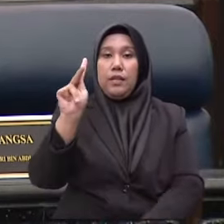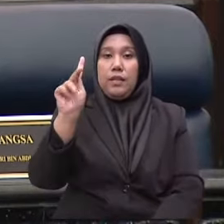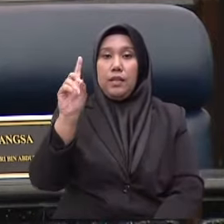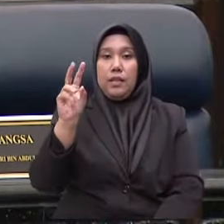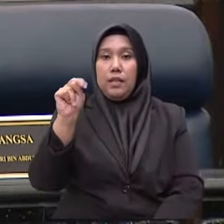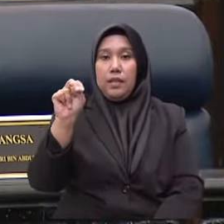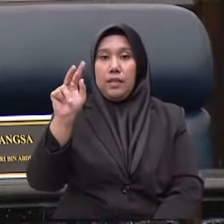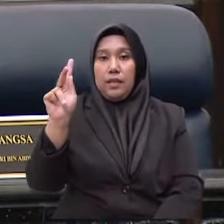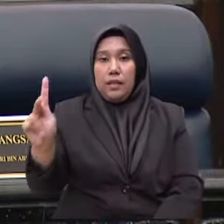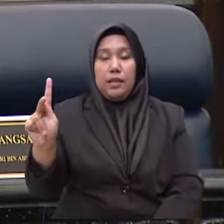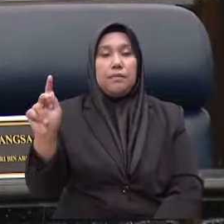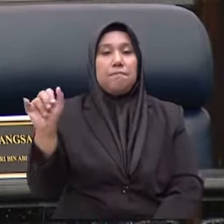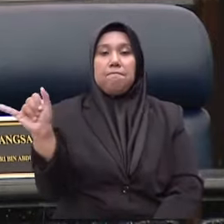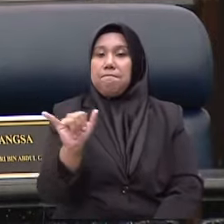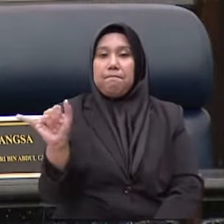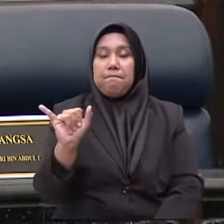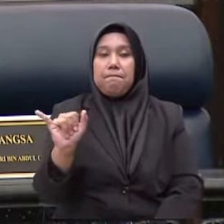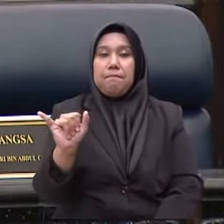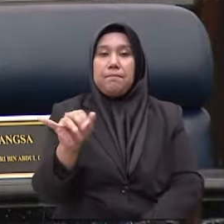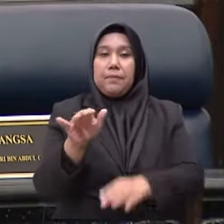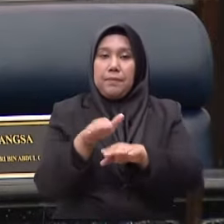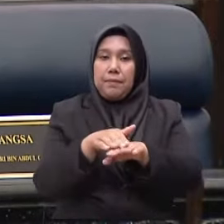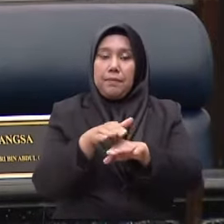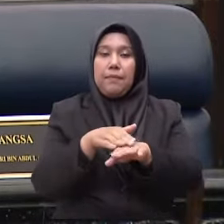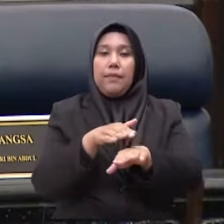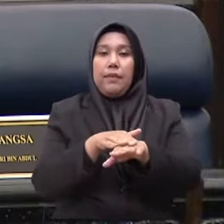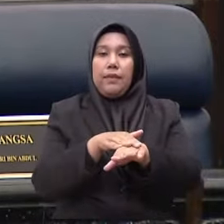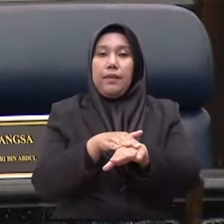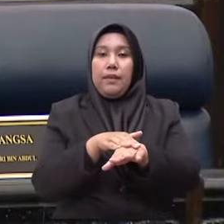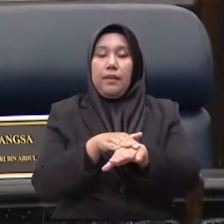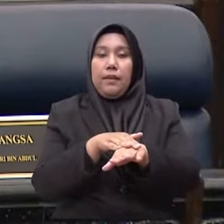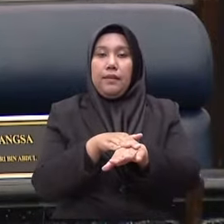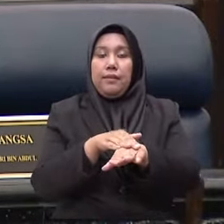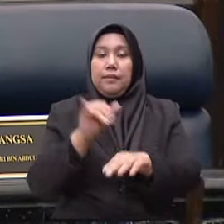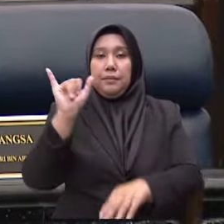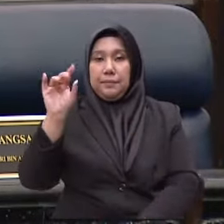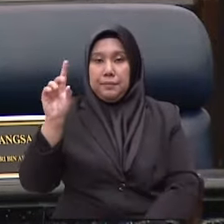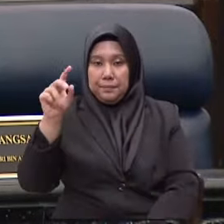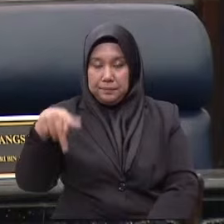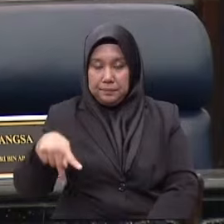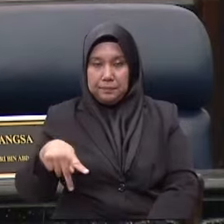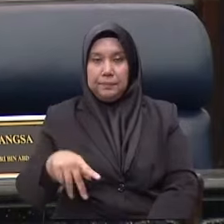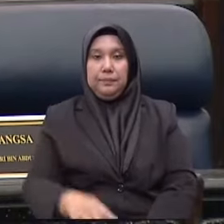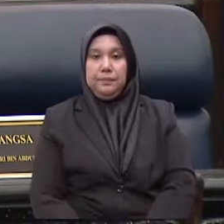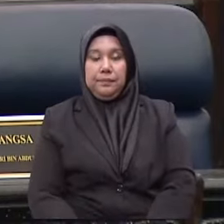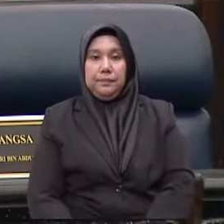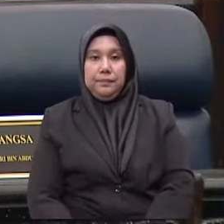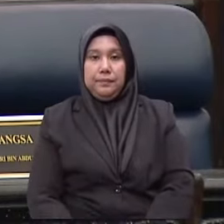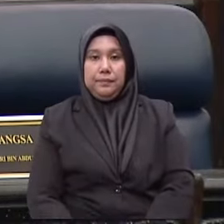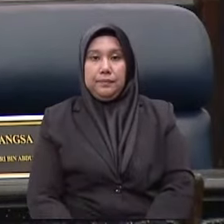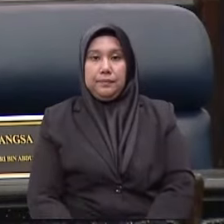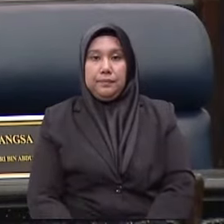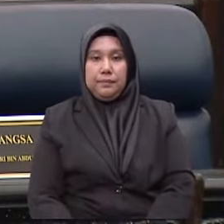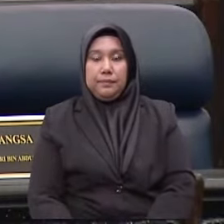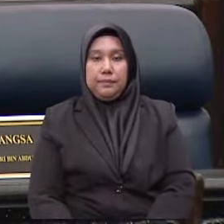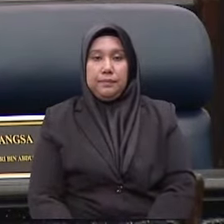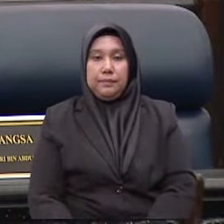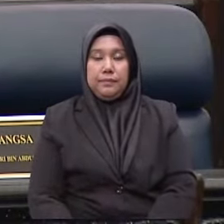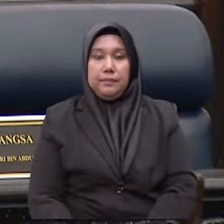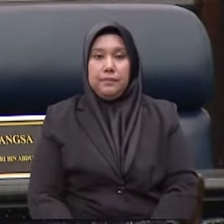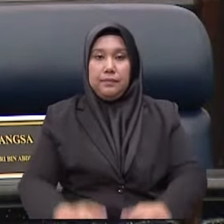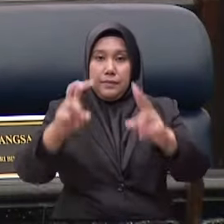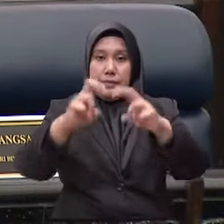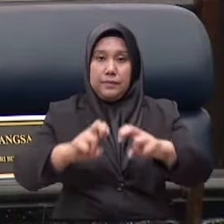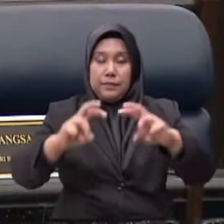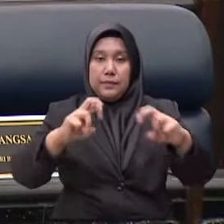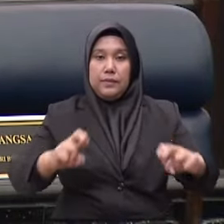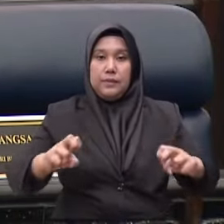akan semakin perlahan Tan Sri yang di-pertua kajian separuh pengar